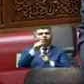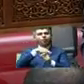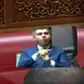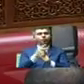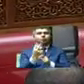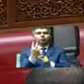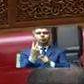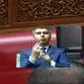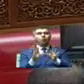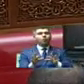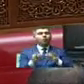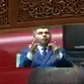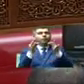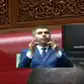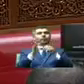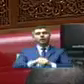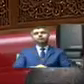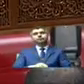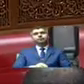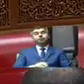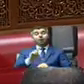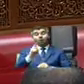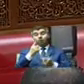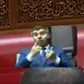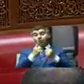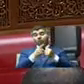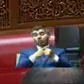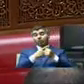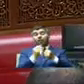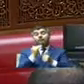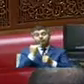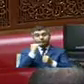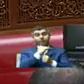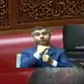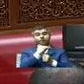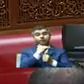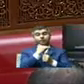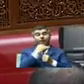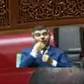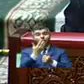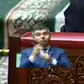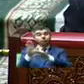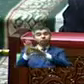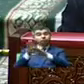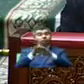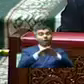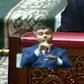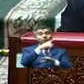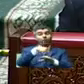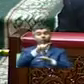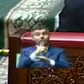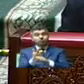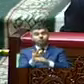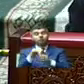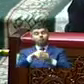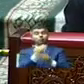الإجراءات. الإجراء الأول هو إجراء مستعجل، وتنطلب منكم سيد المستشار ومن كل السادة المستشارين إلى أنهم